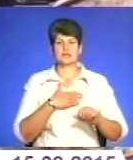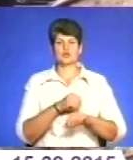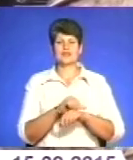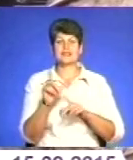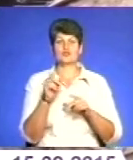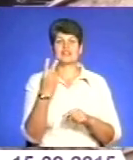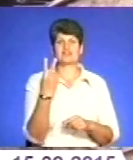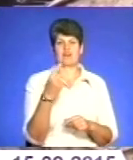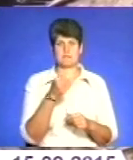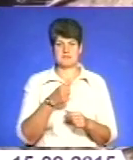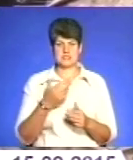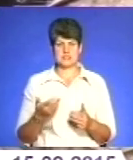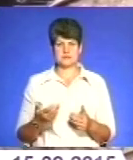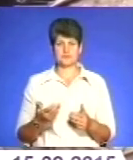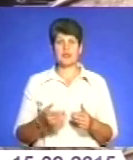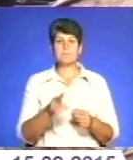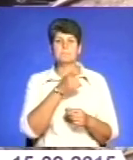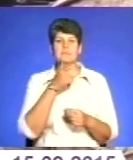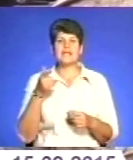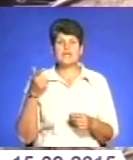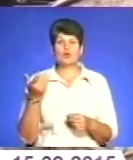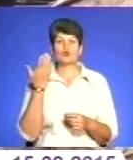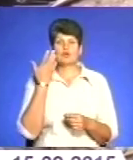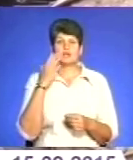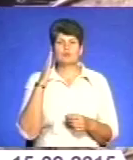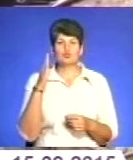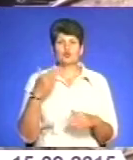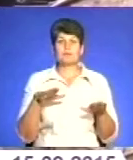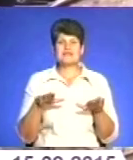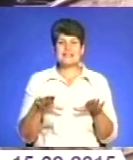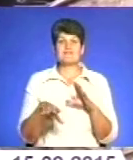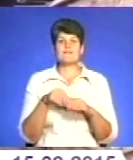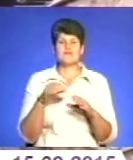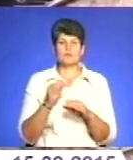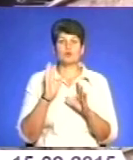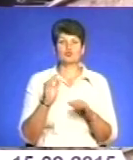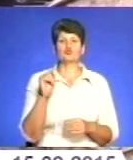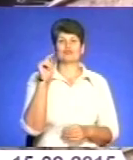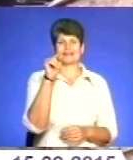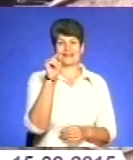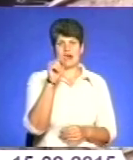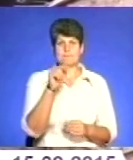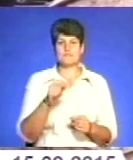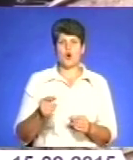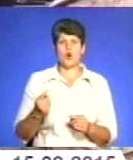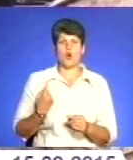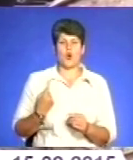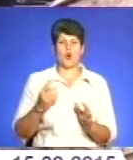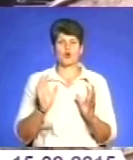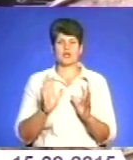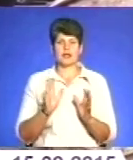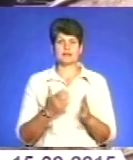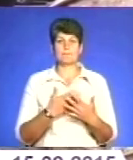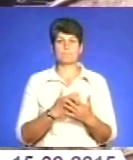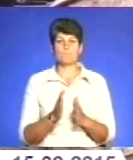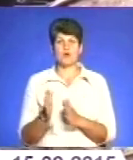2 місяці. Тобто і період, коли будуть відбуватися місцеві вибори, вони будуть там охороняти громадський порядок, працювати